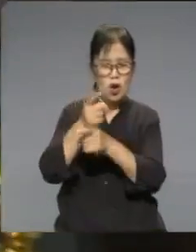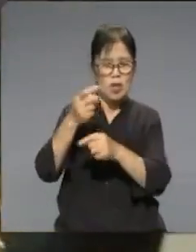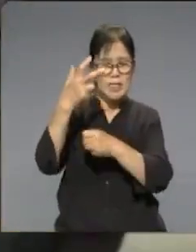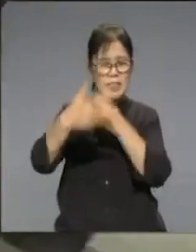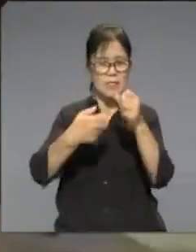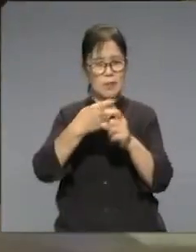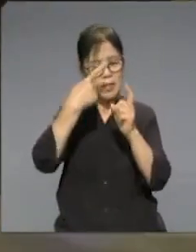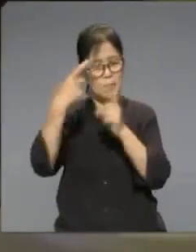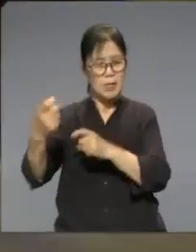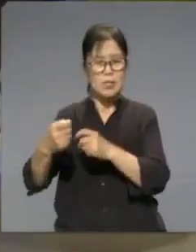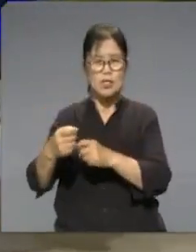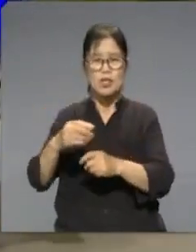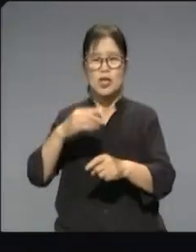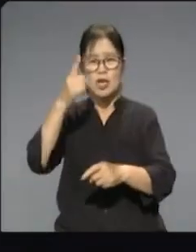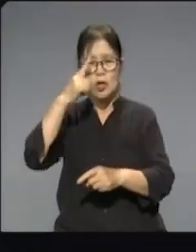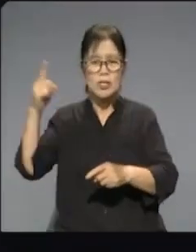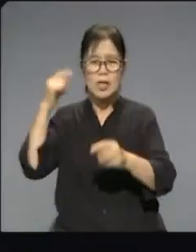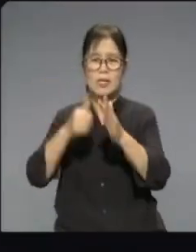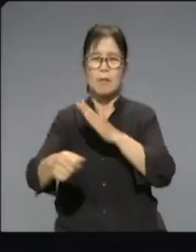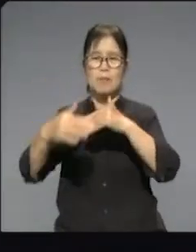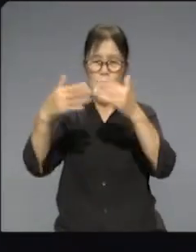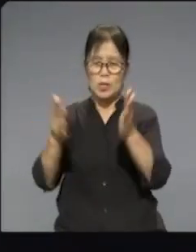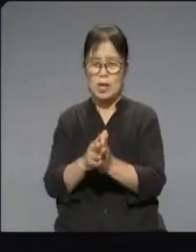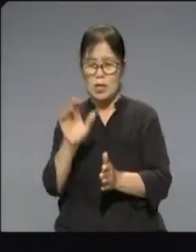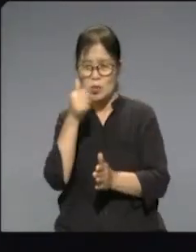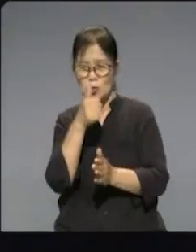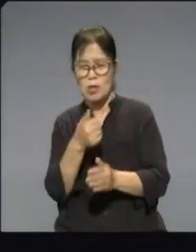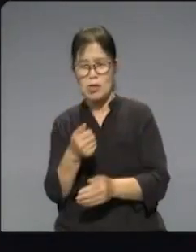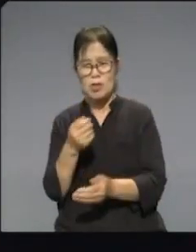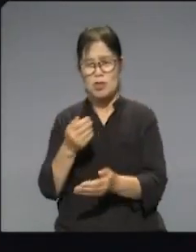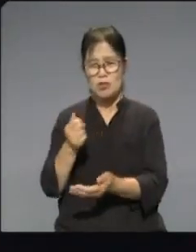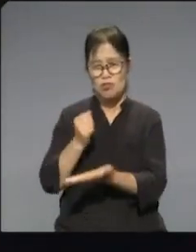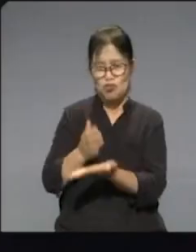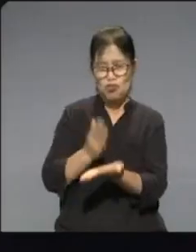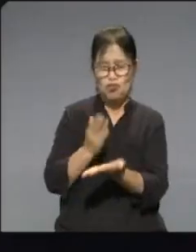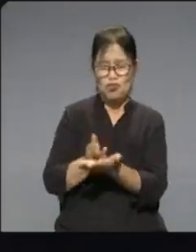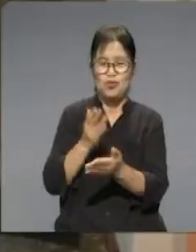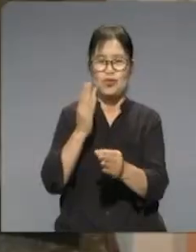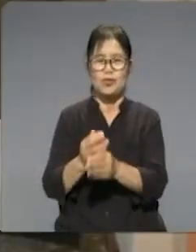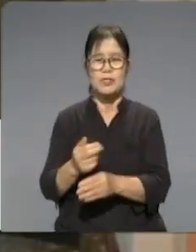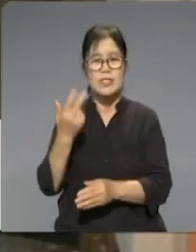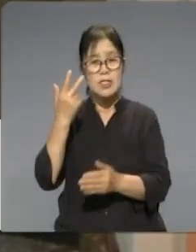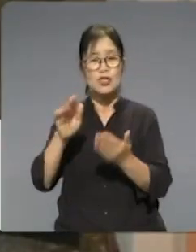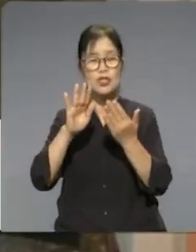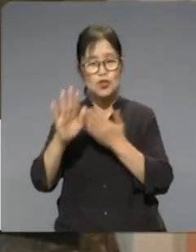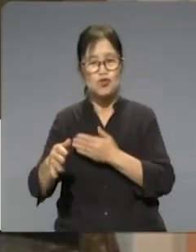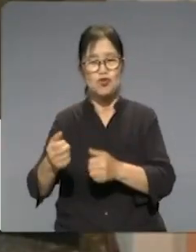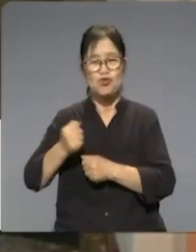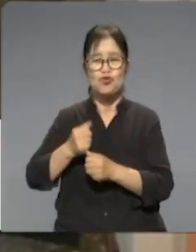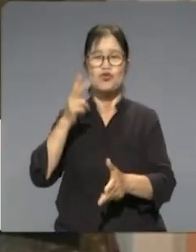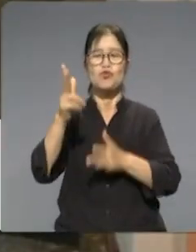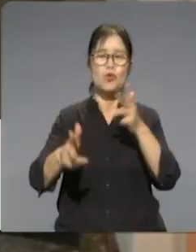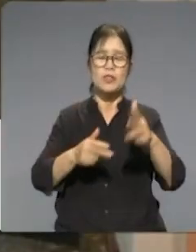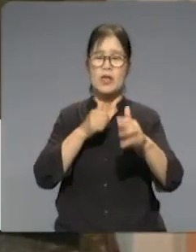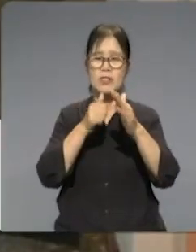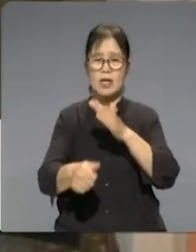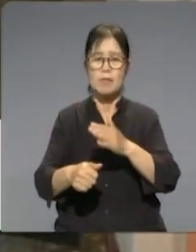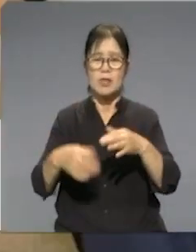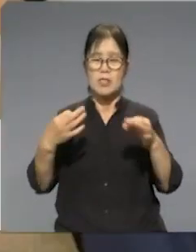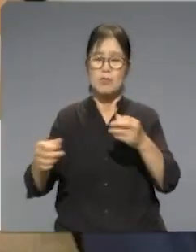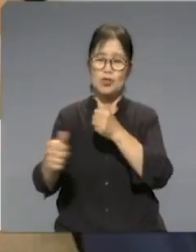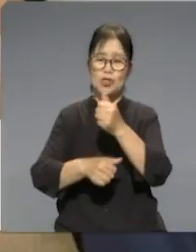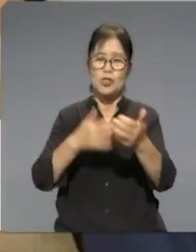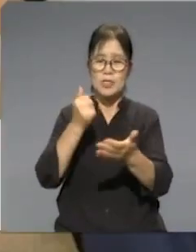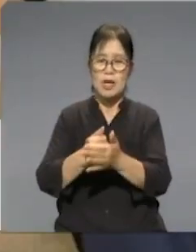맞춰 북한이 러시아 대표단에 소개한 무기들입니다. 일주일 뒤 군수 공장을 찾은 김 위원장